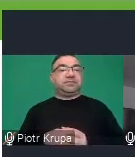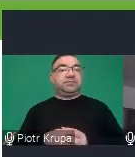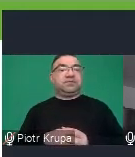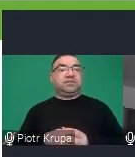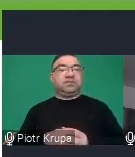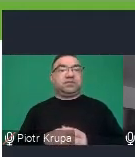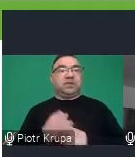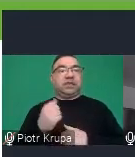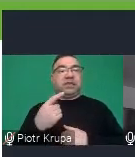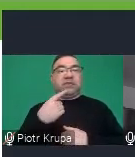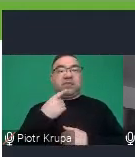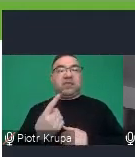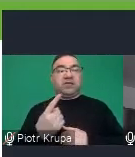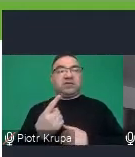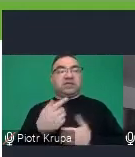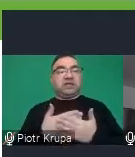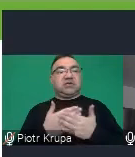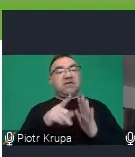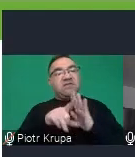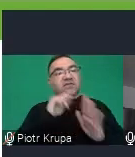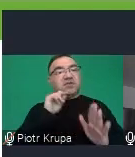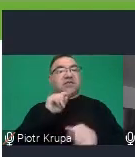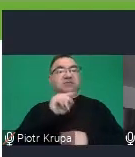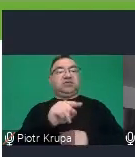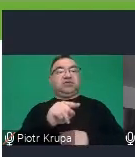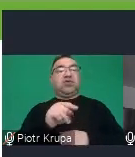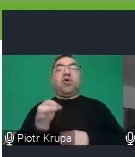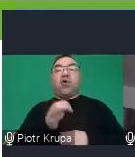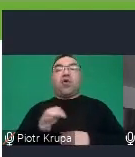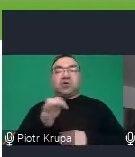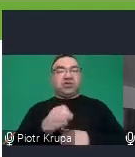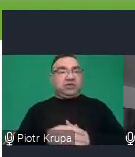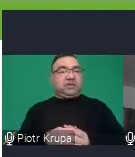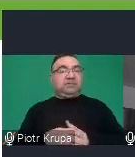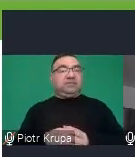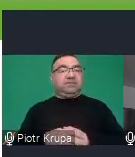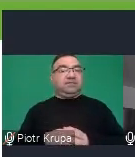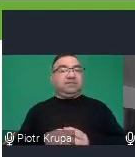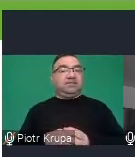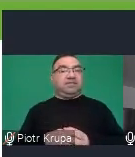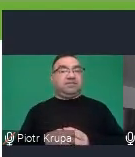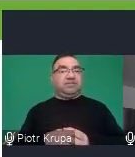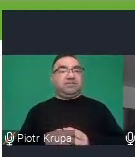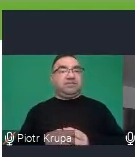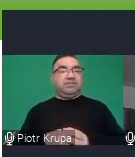Kilka słów, dlaczego akurat wybraliśmy to osiedle. W układzie